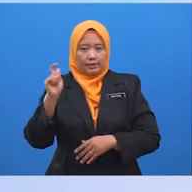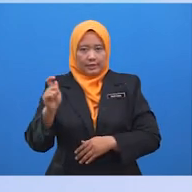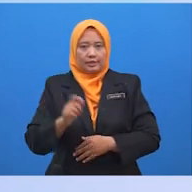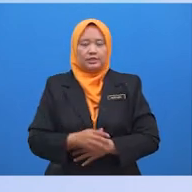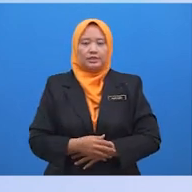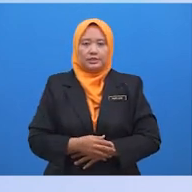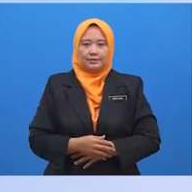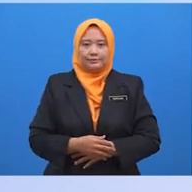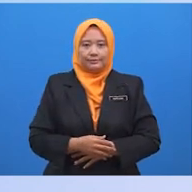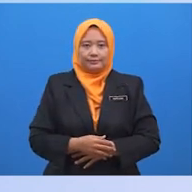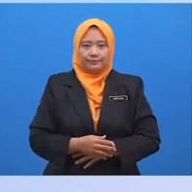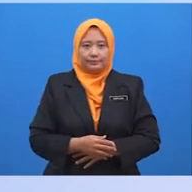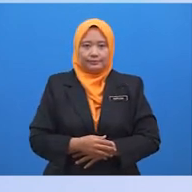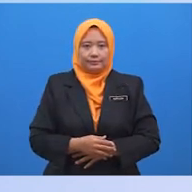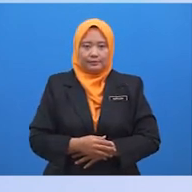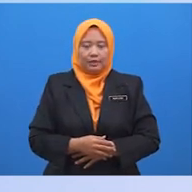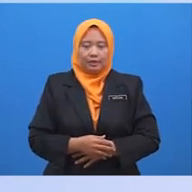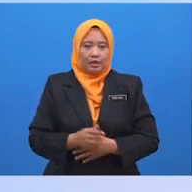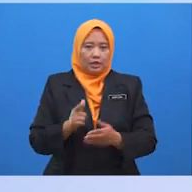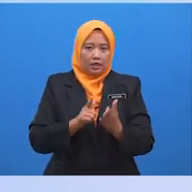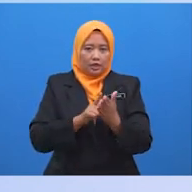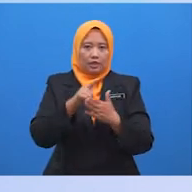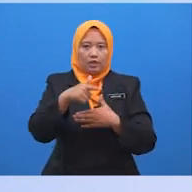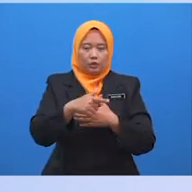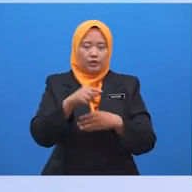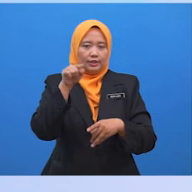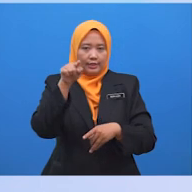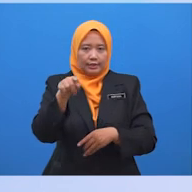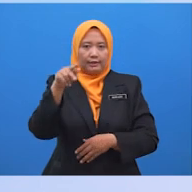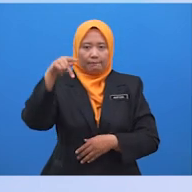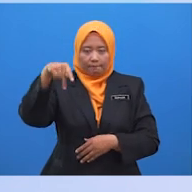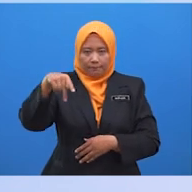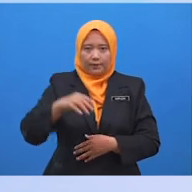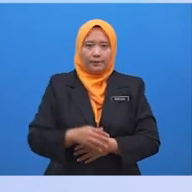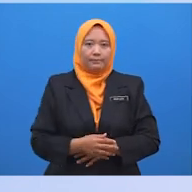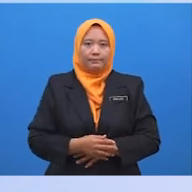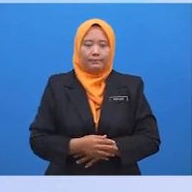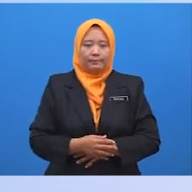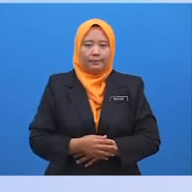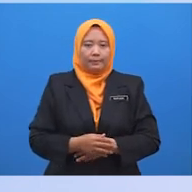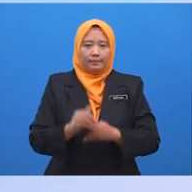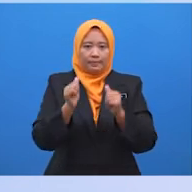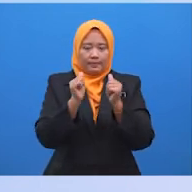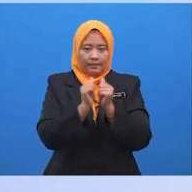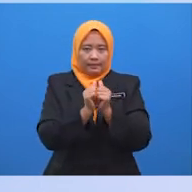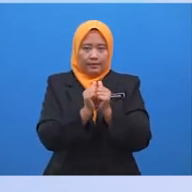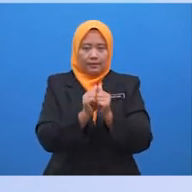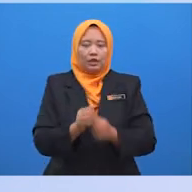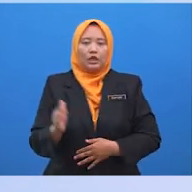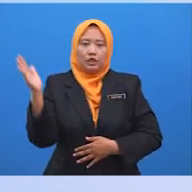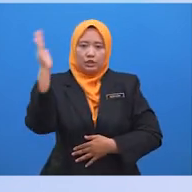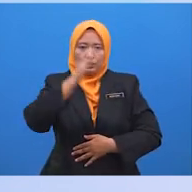melalui titik P, 0, -4, dengan kecerunan negatif